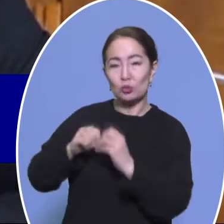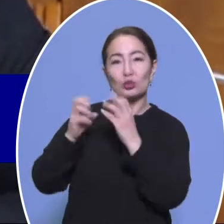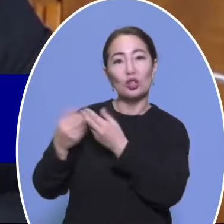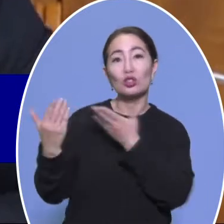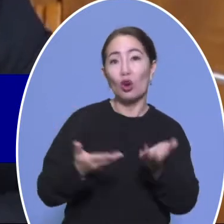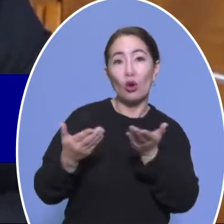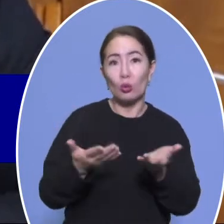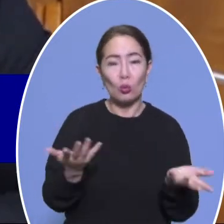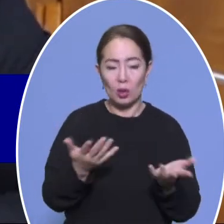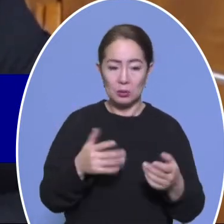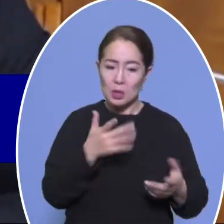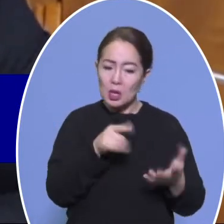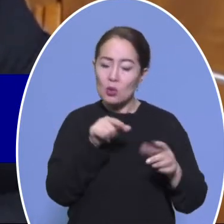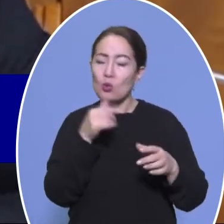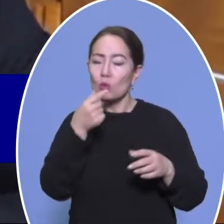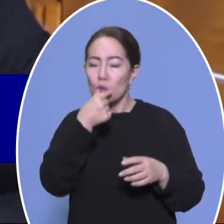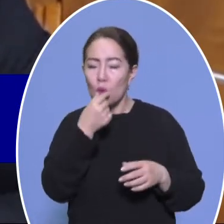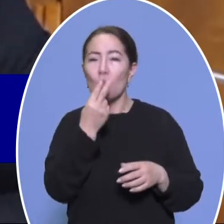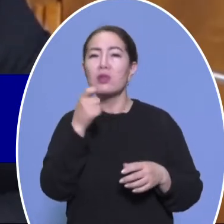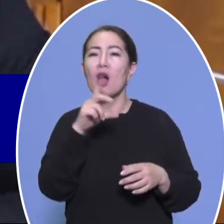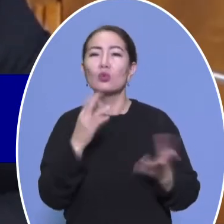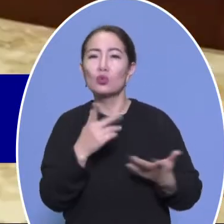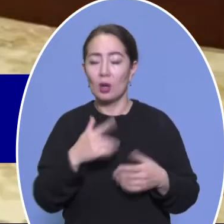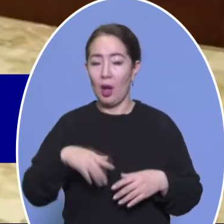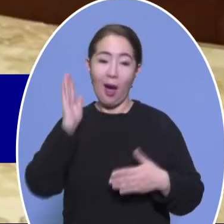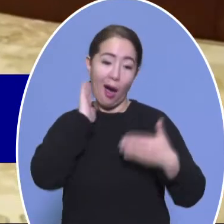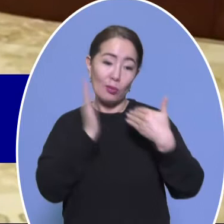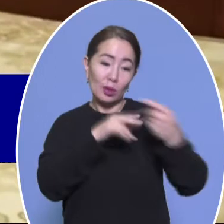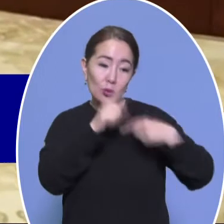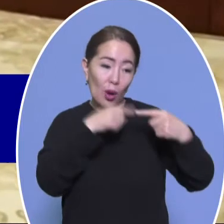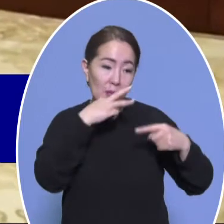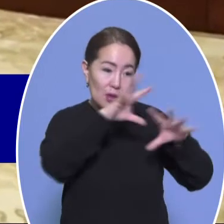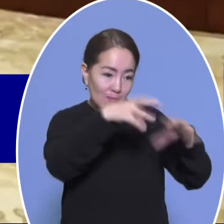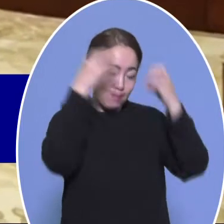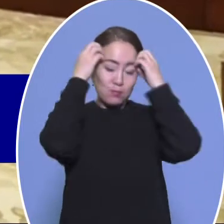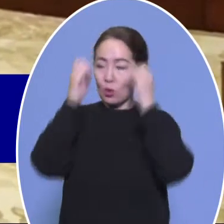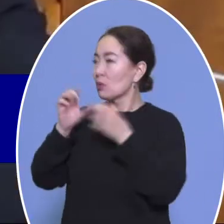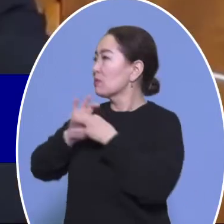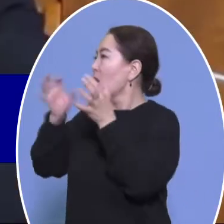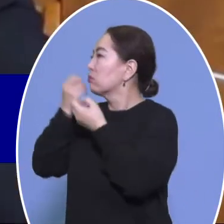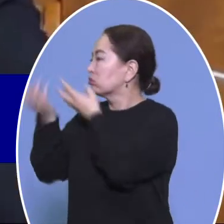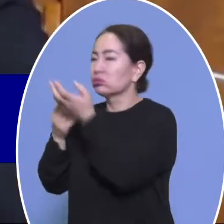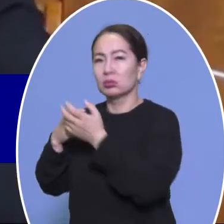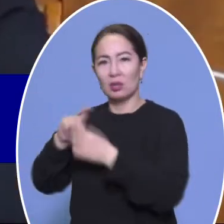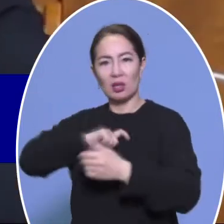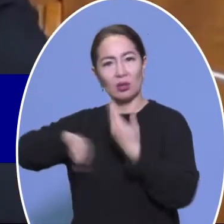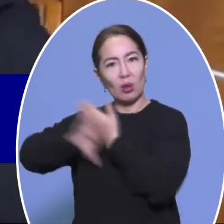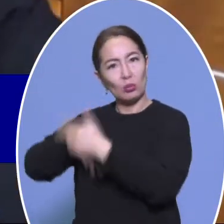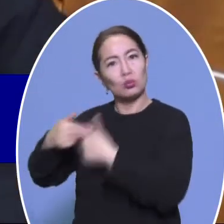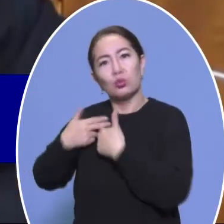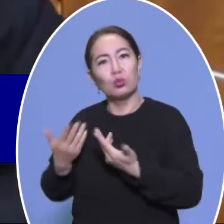өөрөөр авилгалыг мэдээлж байгаа хүнийг эрх зүйд хамгаалаач гэж байна. За өнгөрсөн хугацаанд 1196